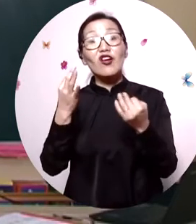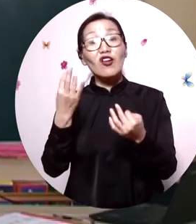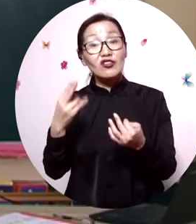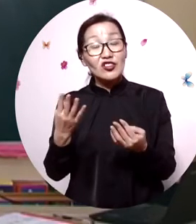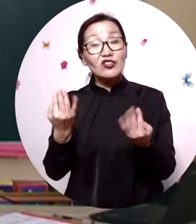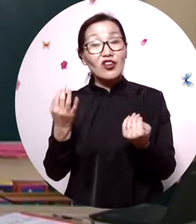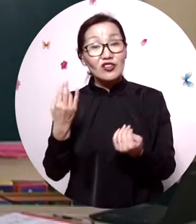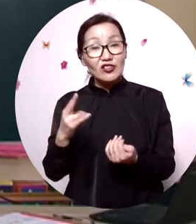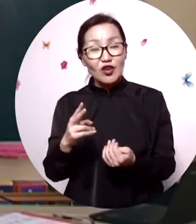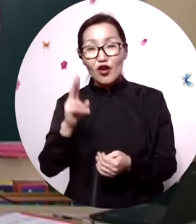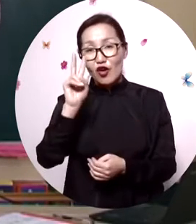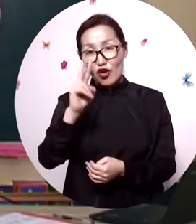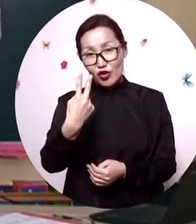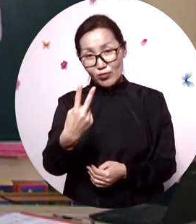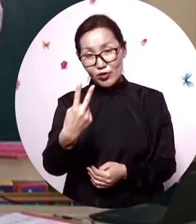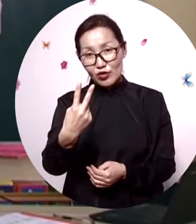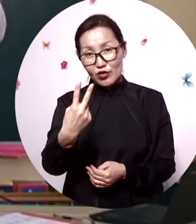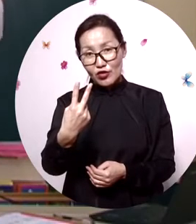хэдэн онд лээ?